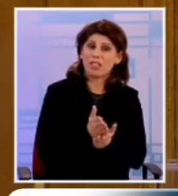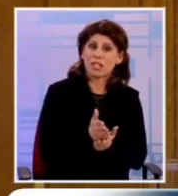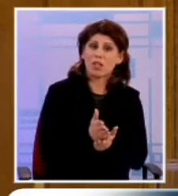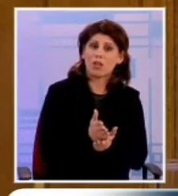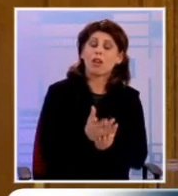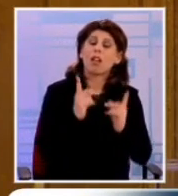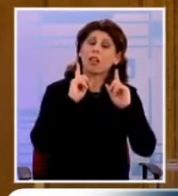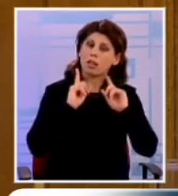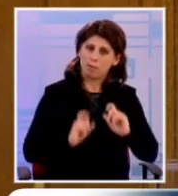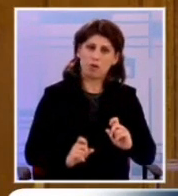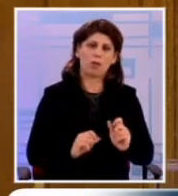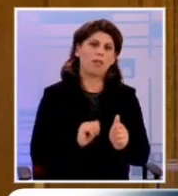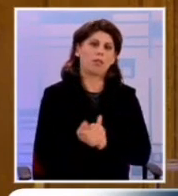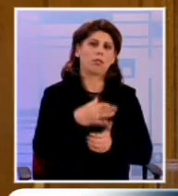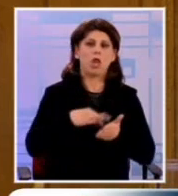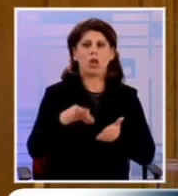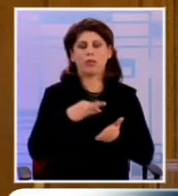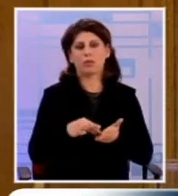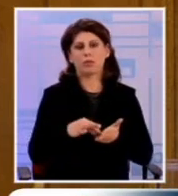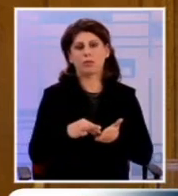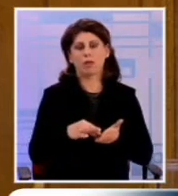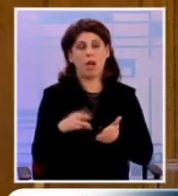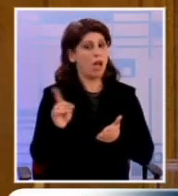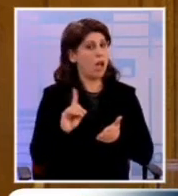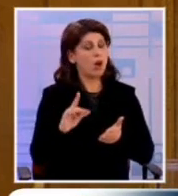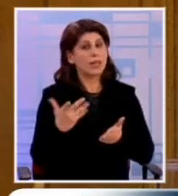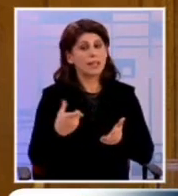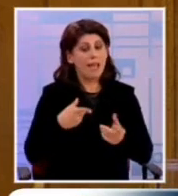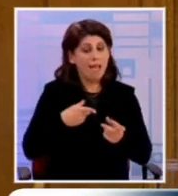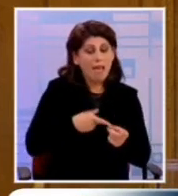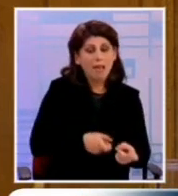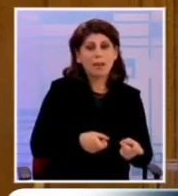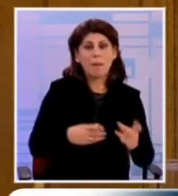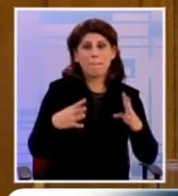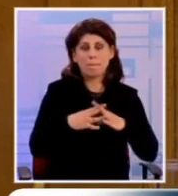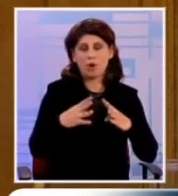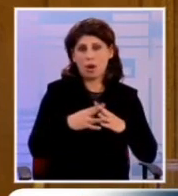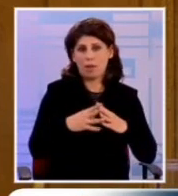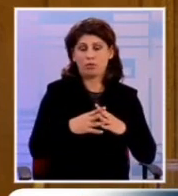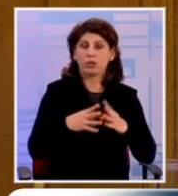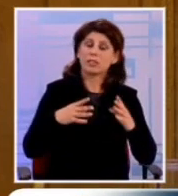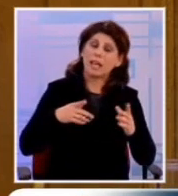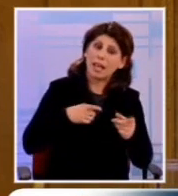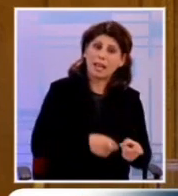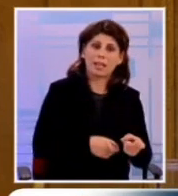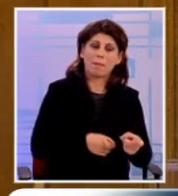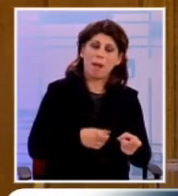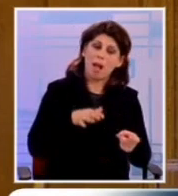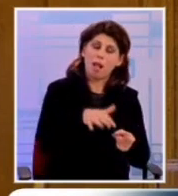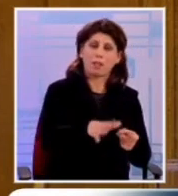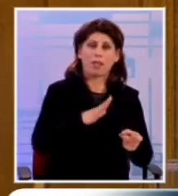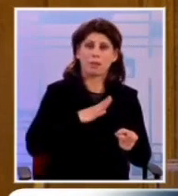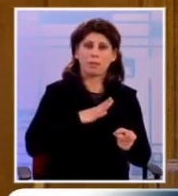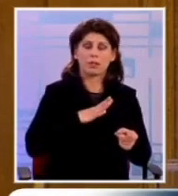η υποχρέωση επανόρθωσης, όχι μόνο γιατί τα εγκλήματα πολέμου και τα εγκλήματα κατά της ανθρωπότητας